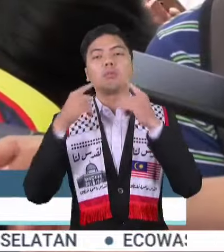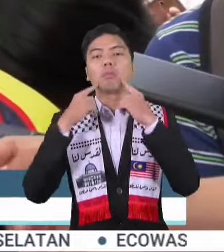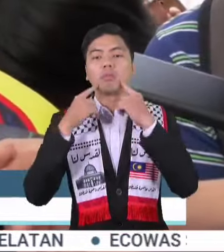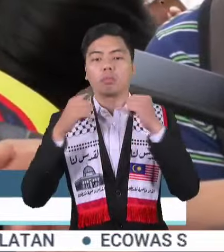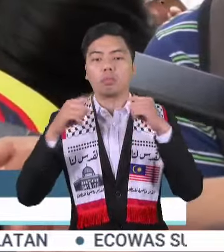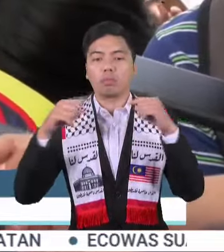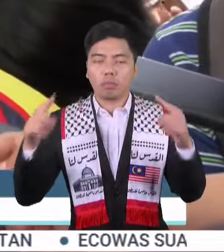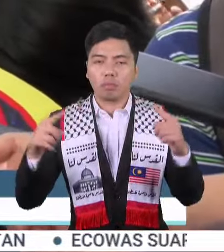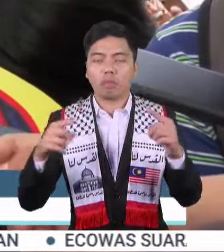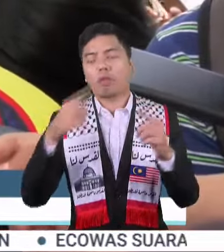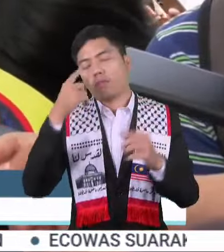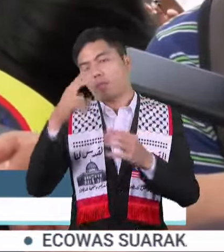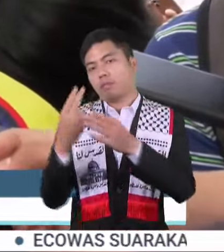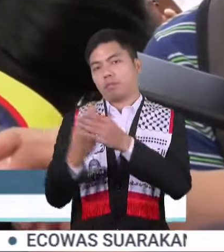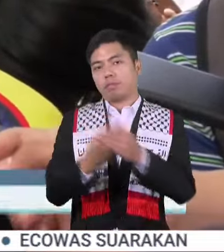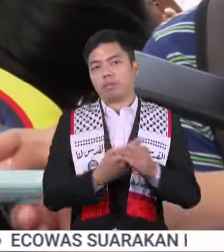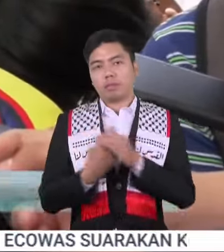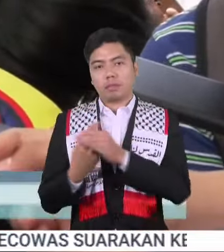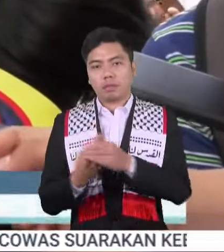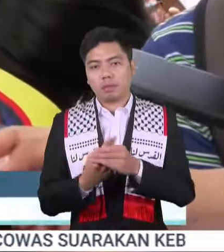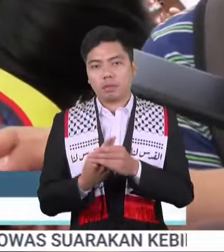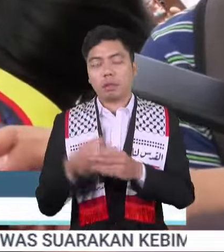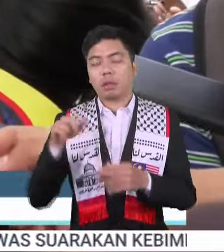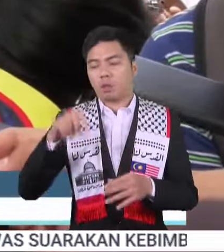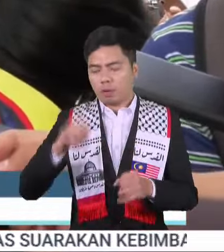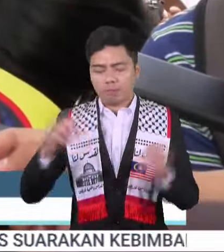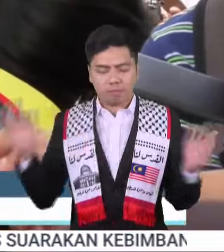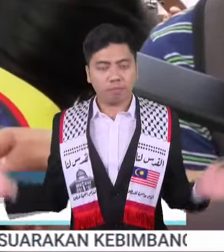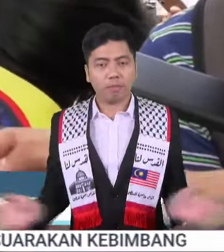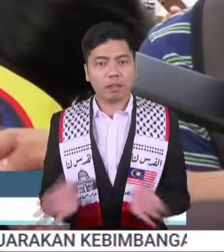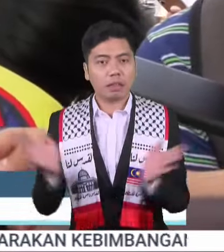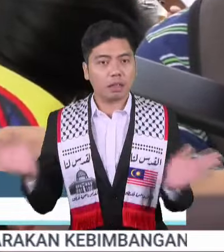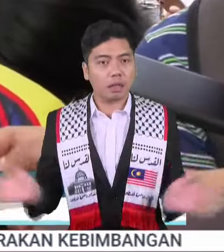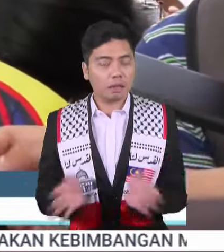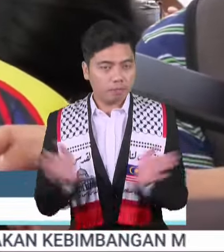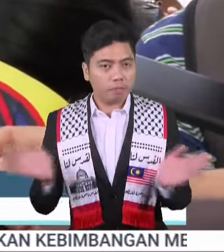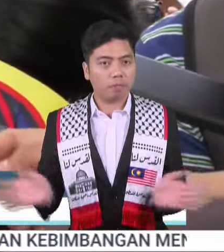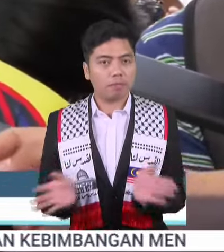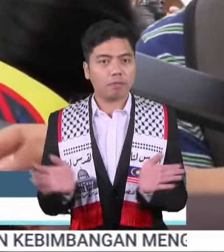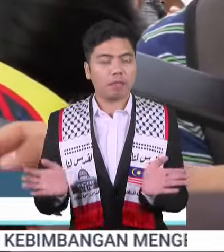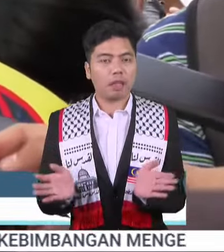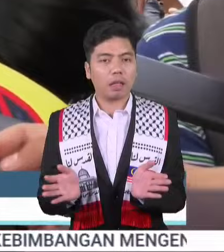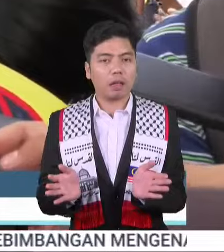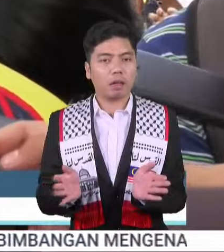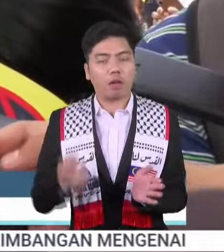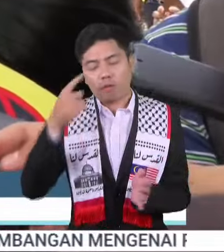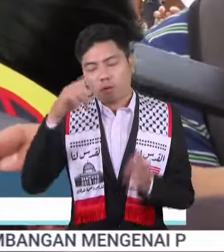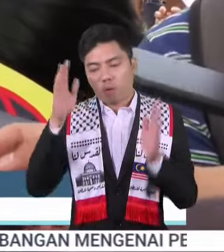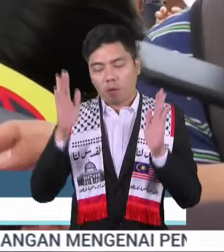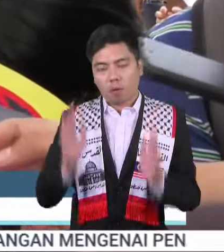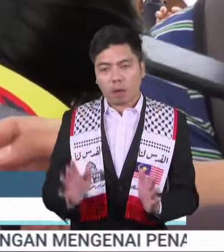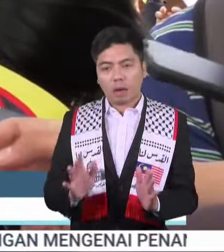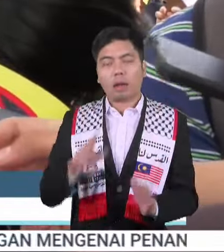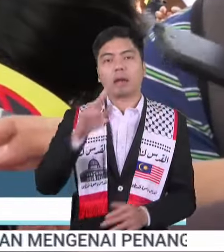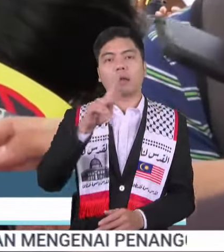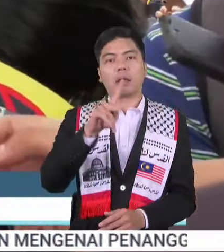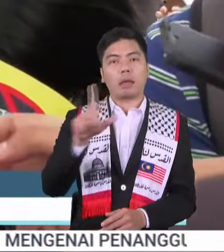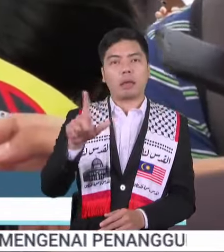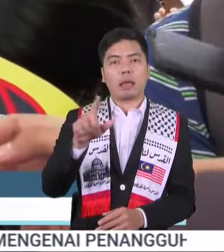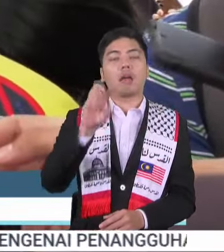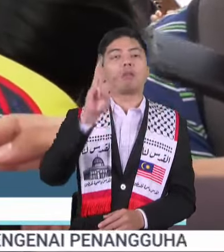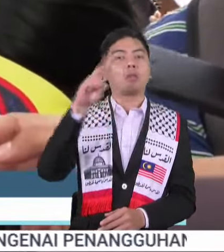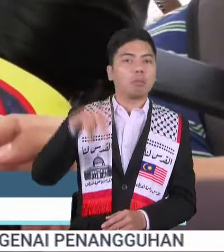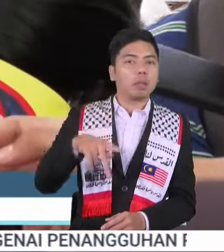kecemerlangan wilayah persekutuan. So ini juga dapat memupuk semangat sense of belonging dalam kalangan warga wilayah dan perpaduan